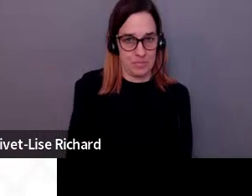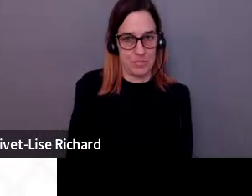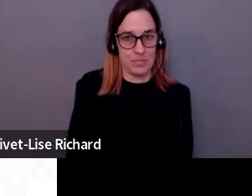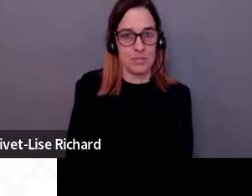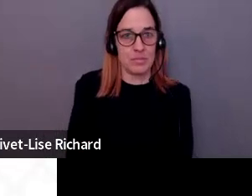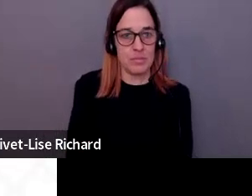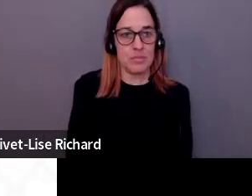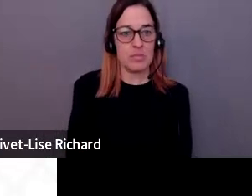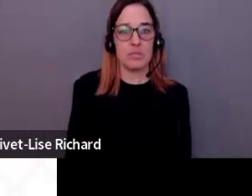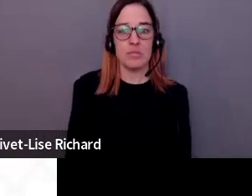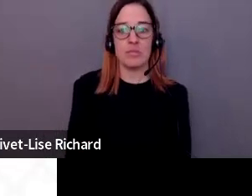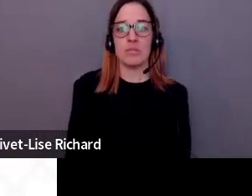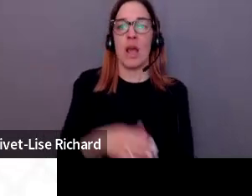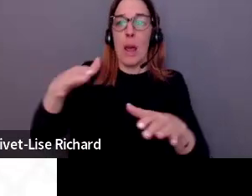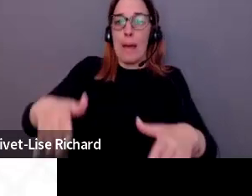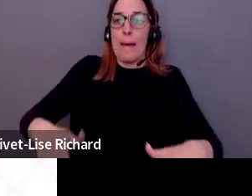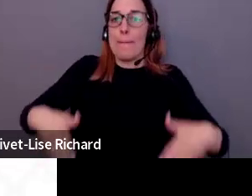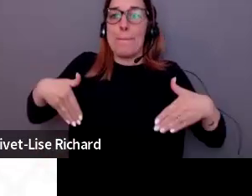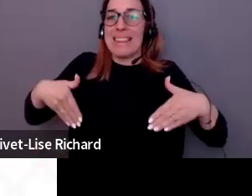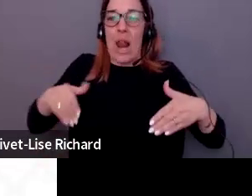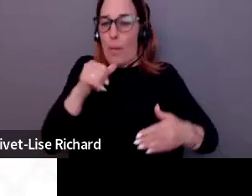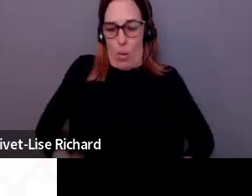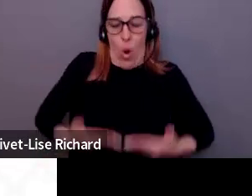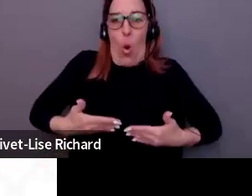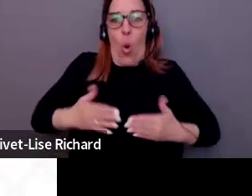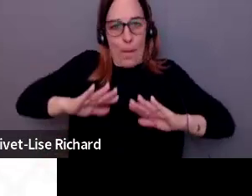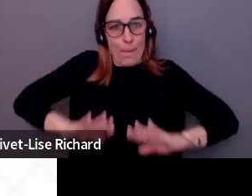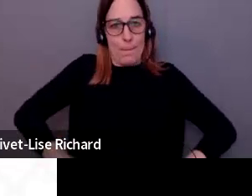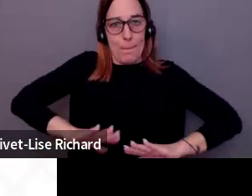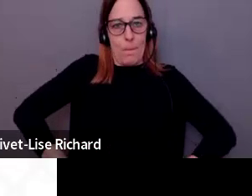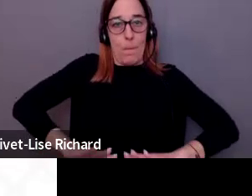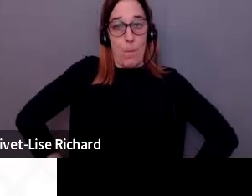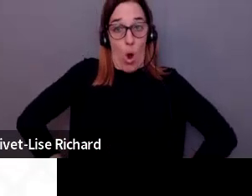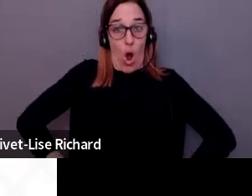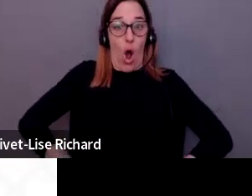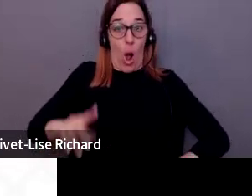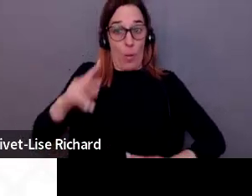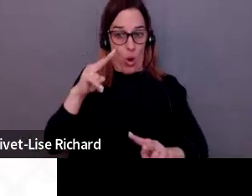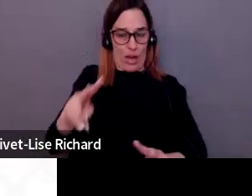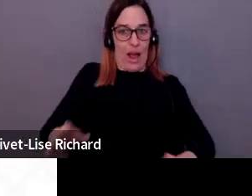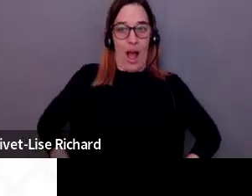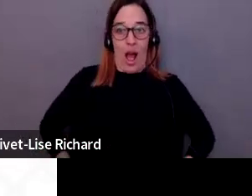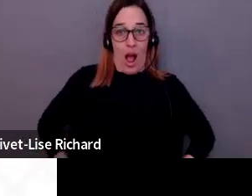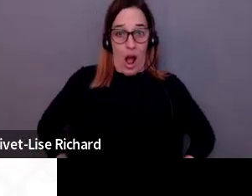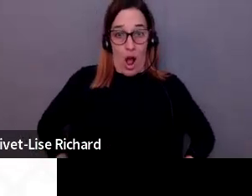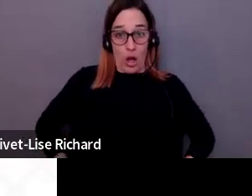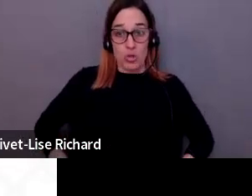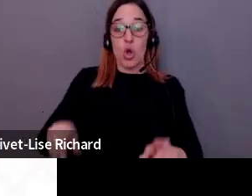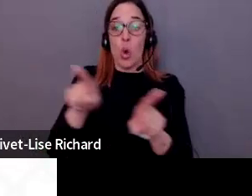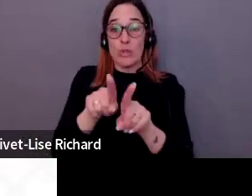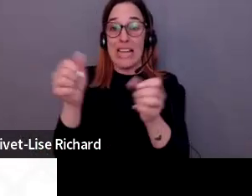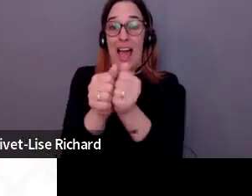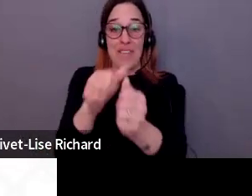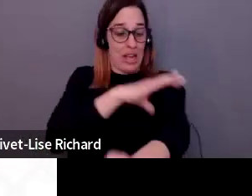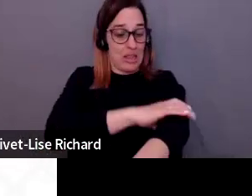Exactement. Des pantalons taille basse, parce qu'on va venir mettre de la tension sur les hanches quand on fait ça. Des manches qui ont beaucoup, beaucoup